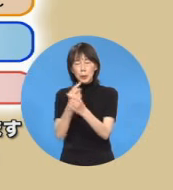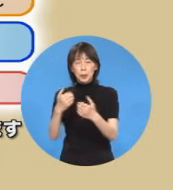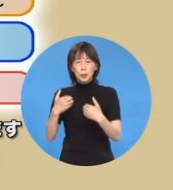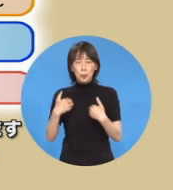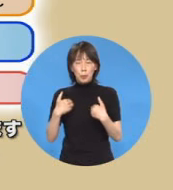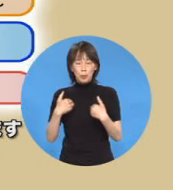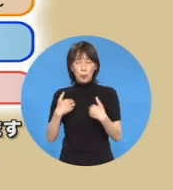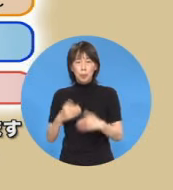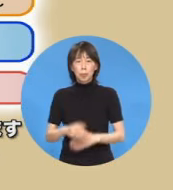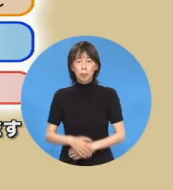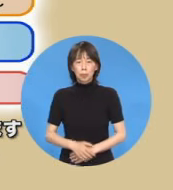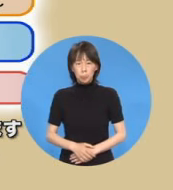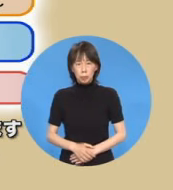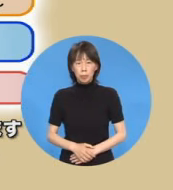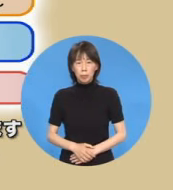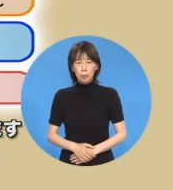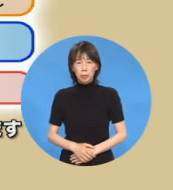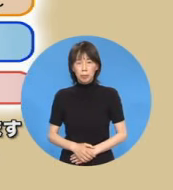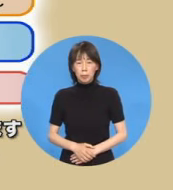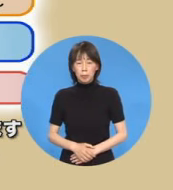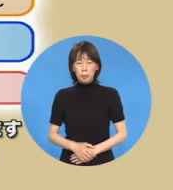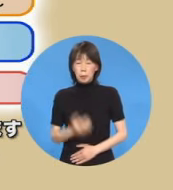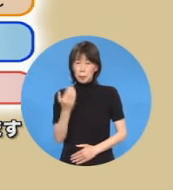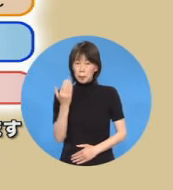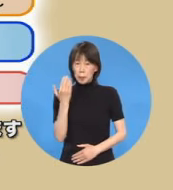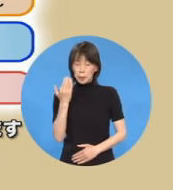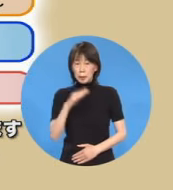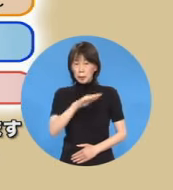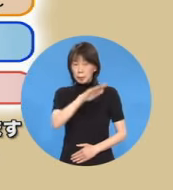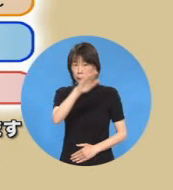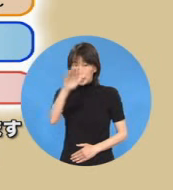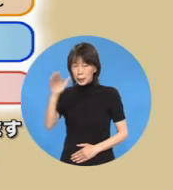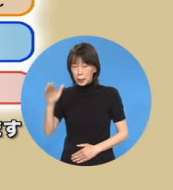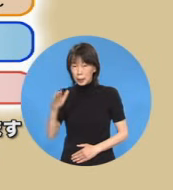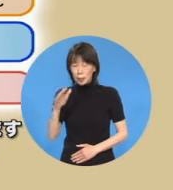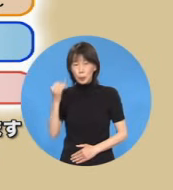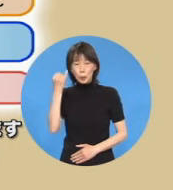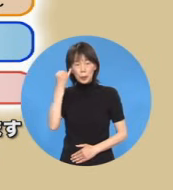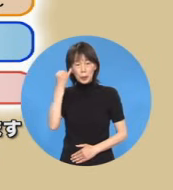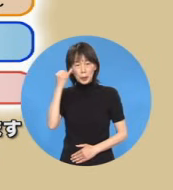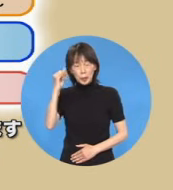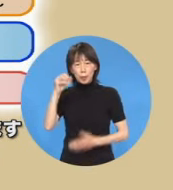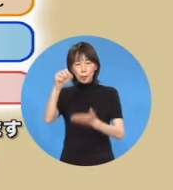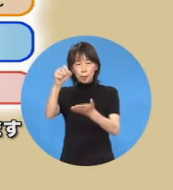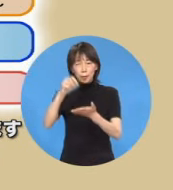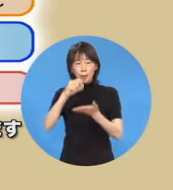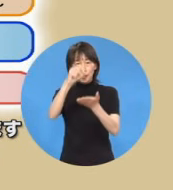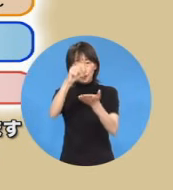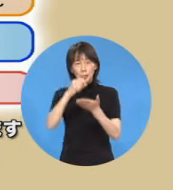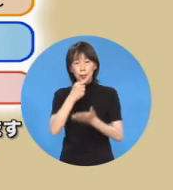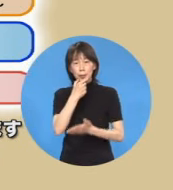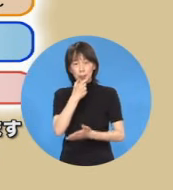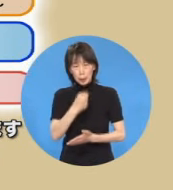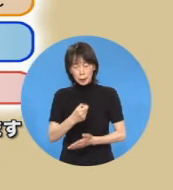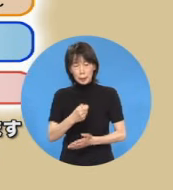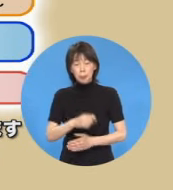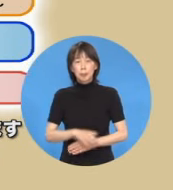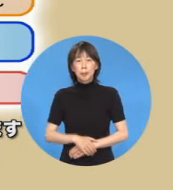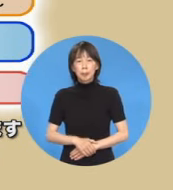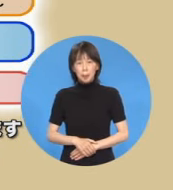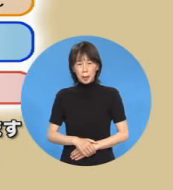ましたそこで計画の改定に先立ち区民の皆さんの意見を参考にする